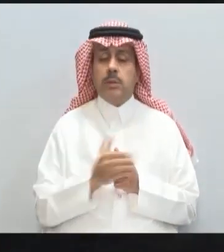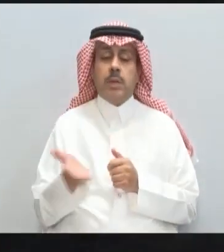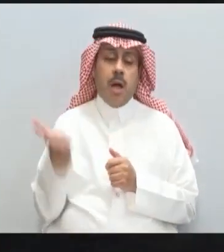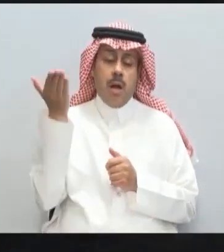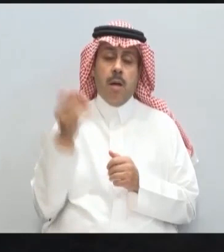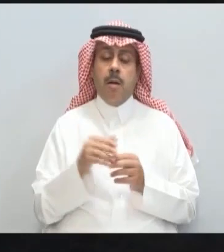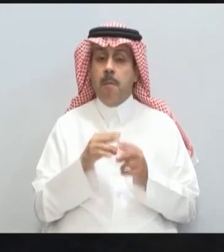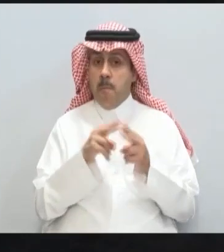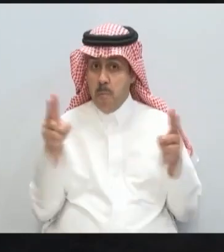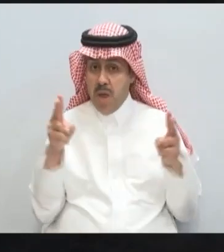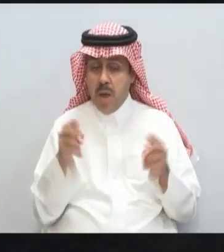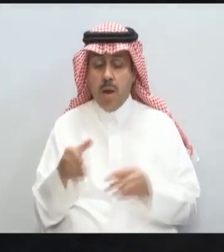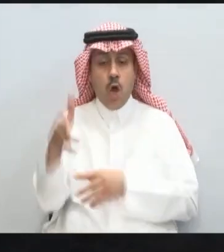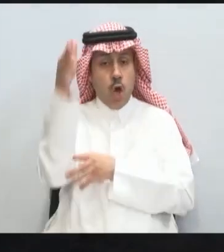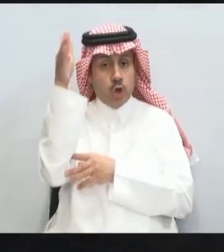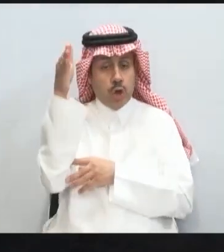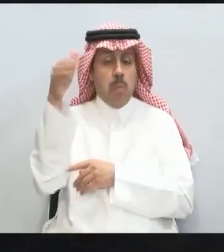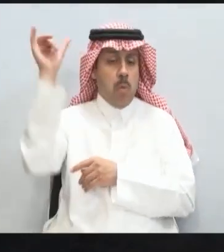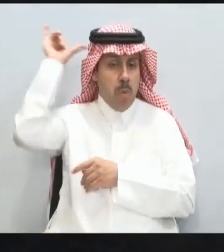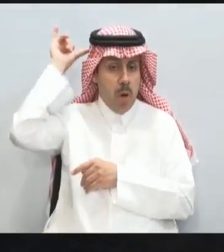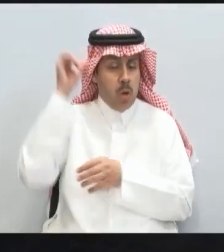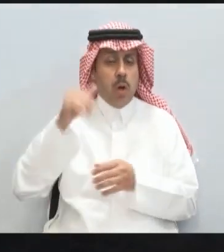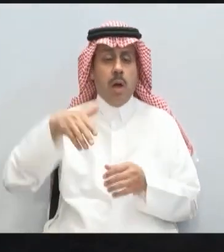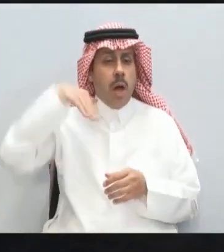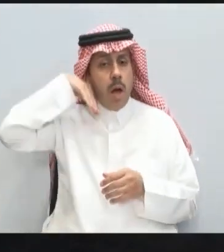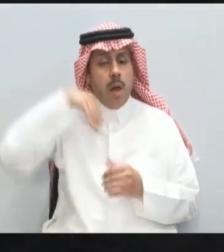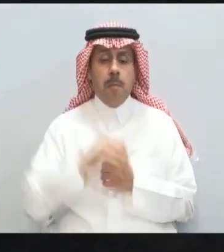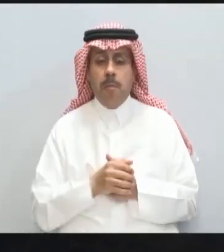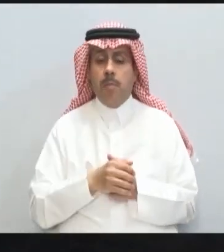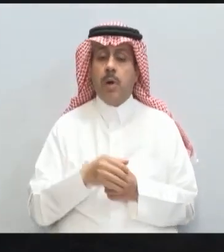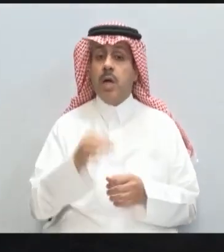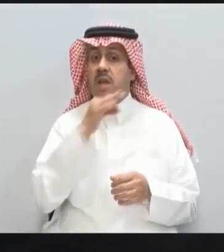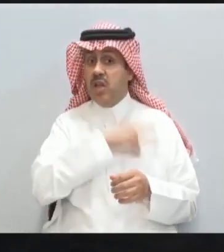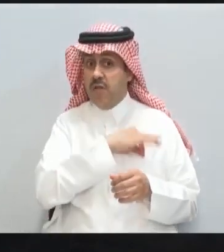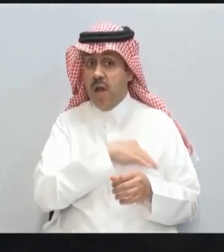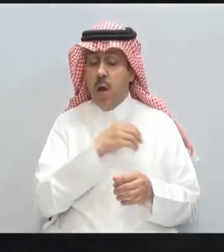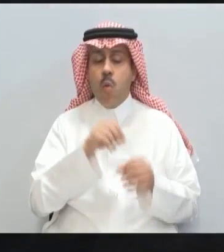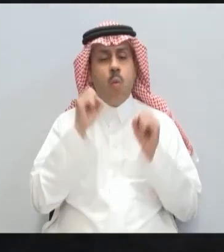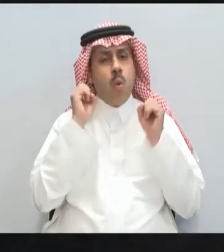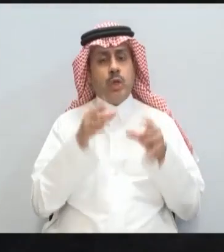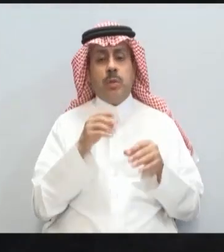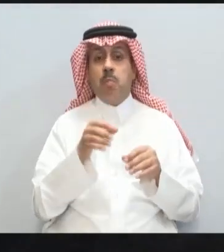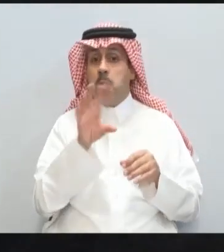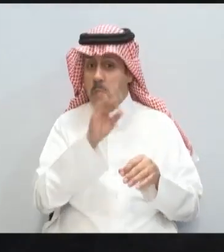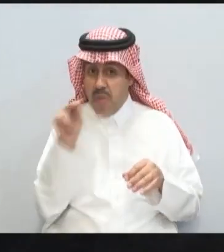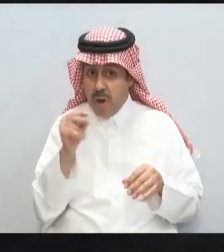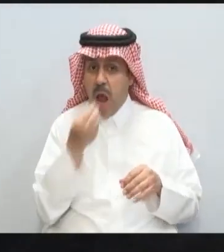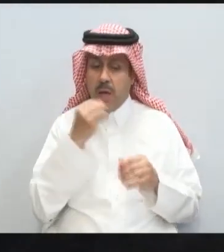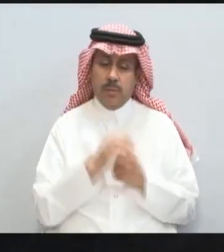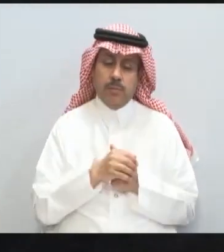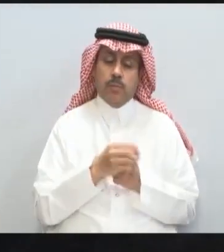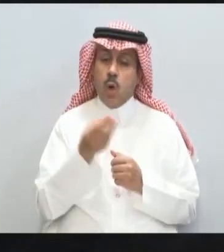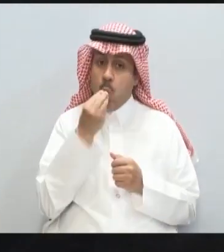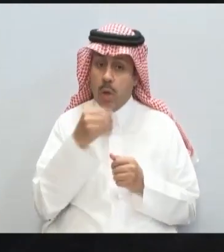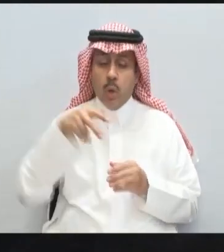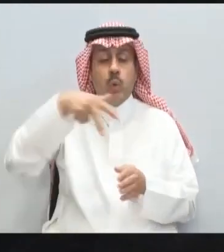الانعام وذكر وخص الانتفاع بالاكل مع ان ان الانعام يؤكل منها